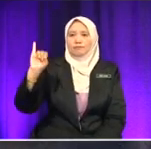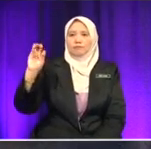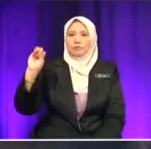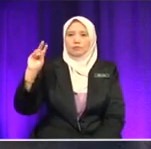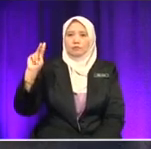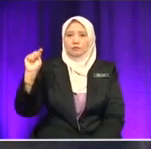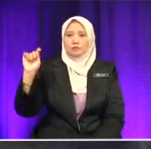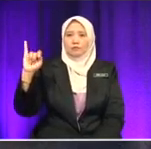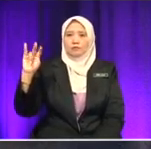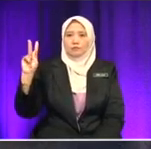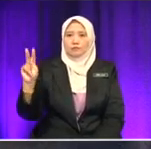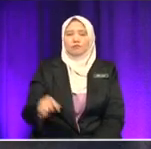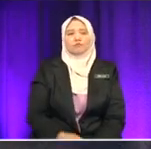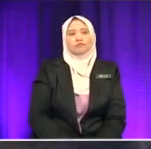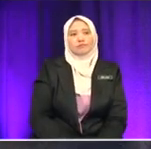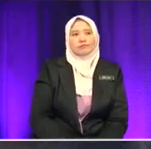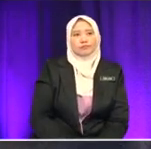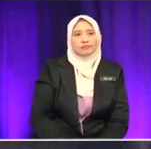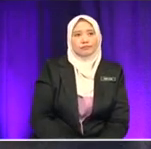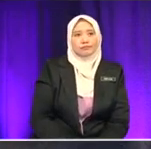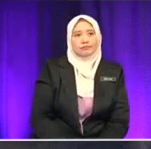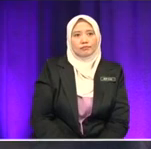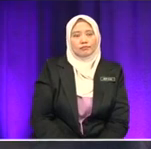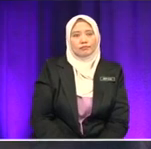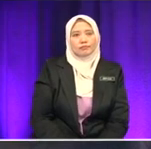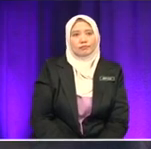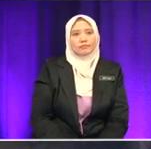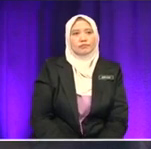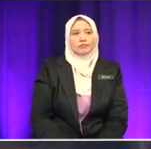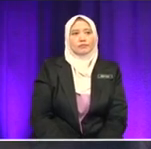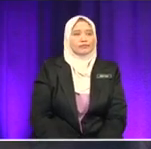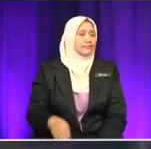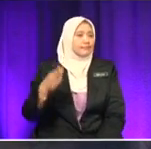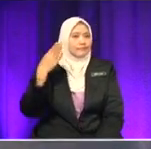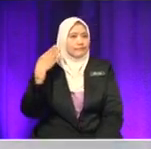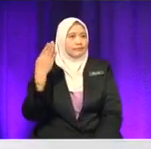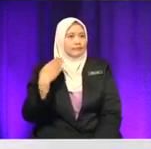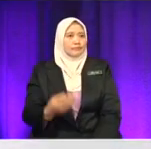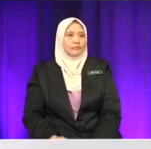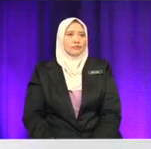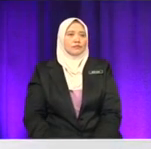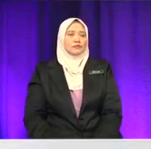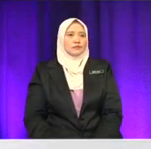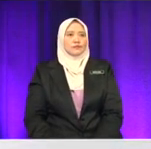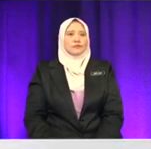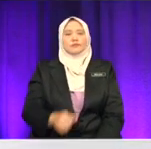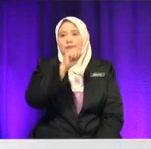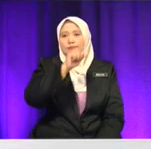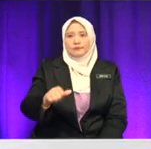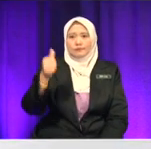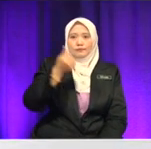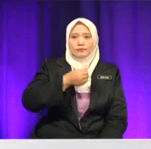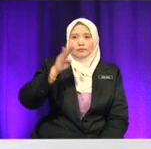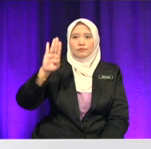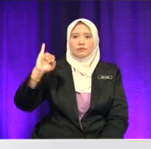jelaskan apa itu antibiotik? Okey, Balkis silakan. Okey, persilakan Balkis. Antibiotik ialah